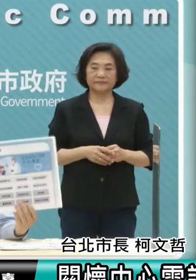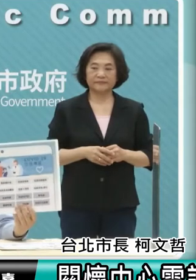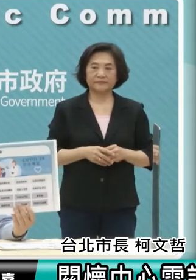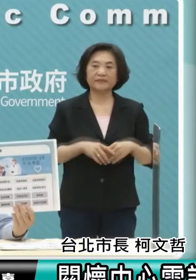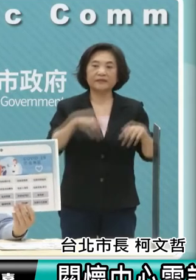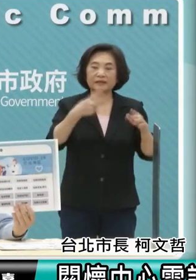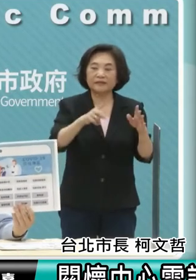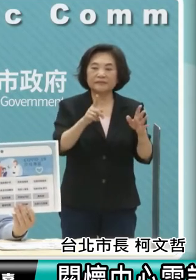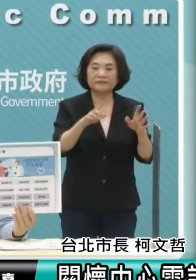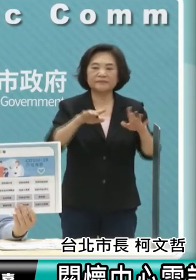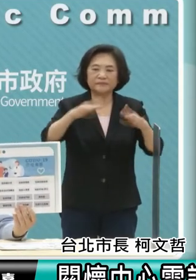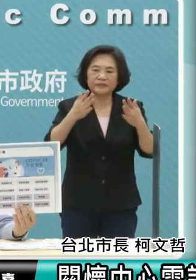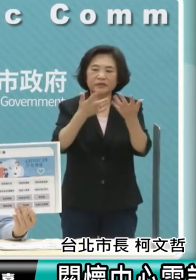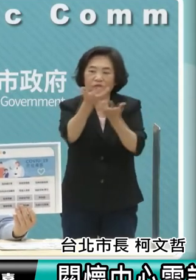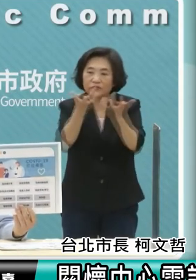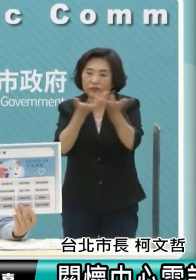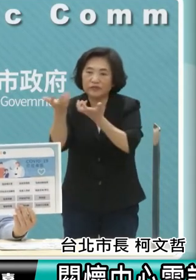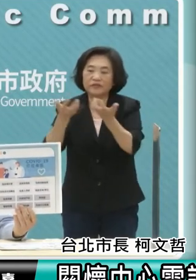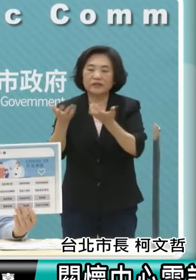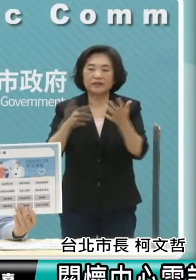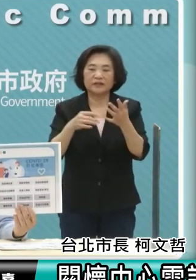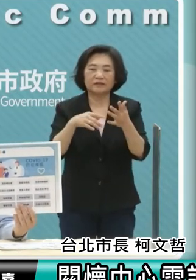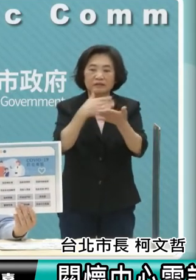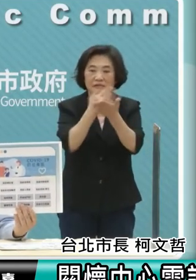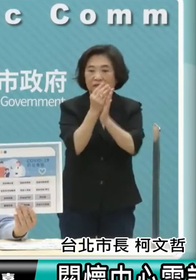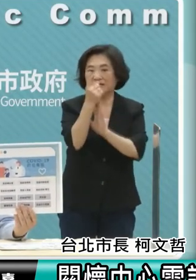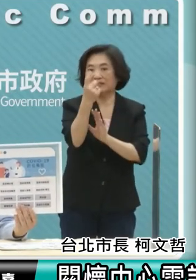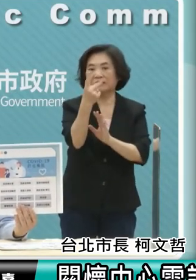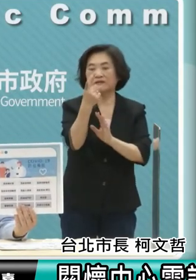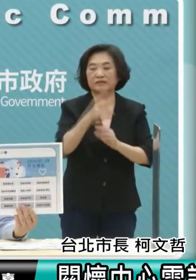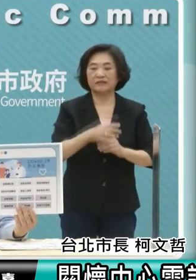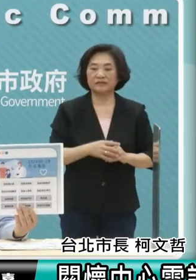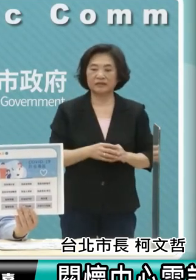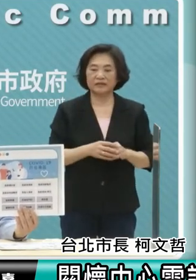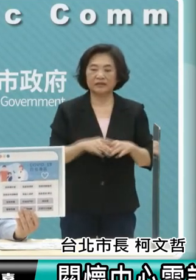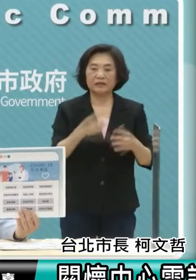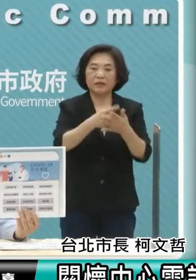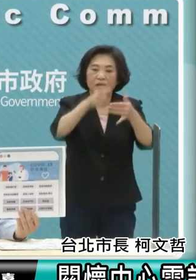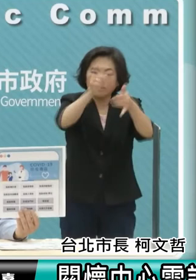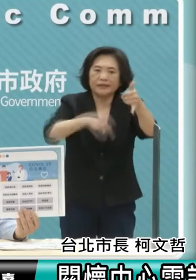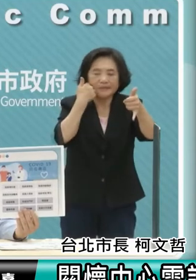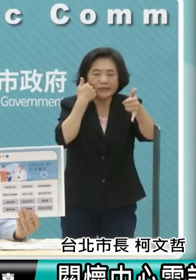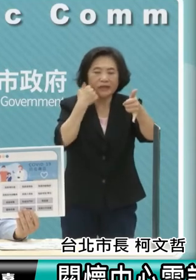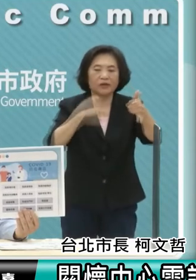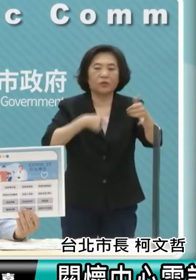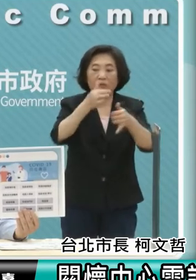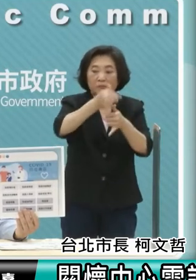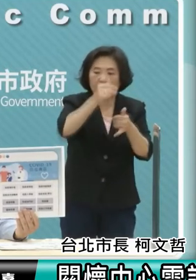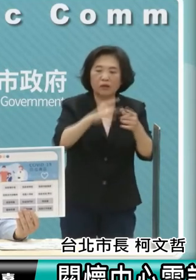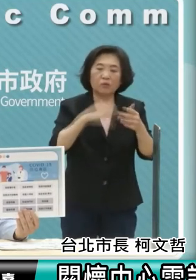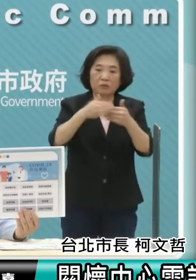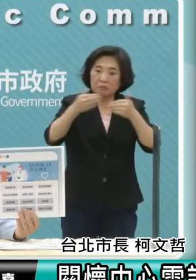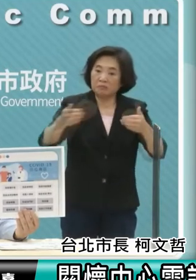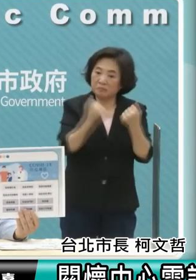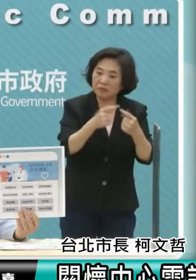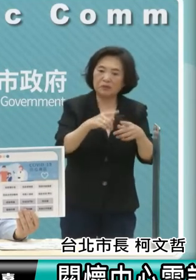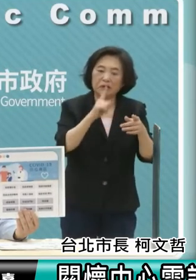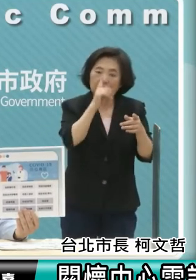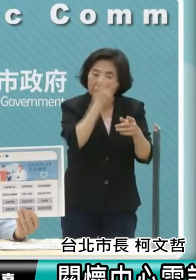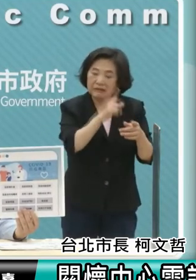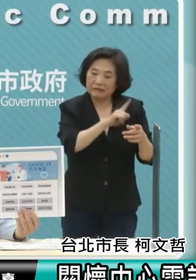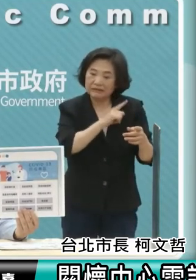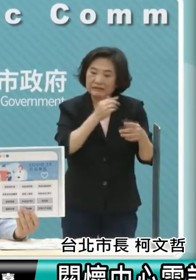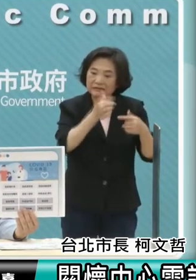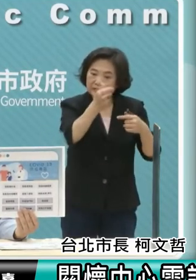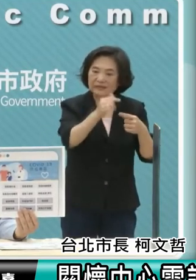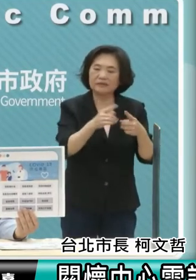它就大概分成我看3、4、12项。里面的各种，我是确诊者，我是居隔者，我是快筛阳者，我是其他接